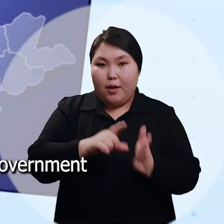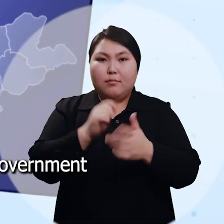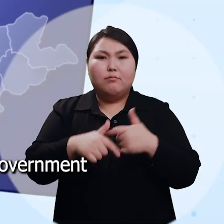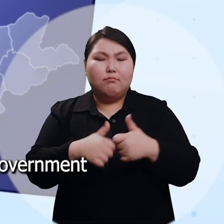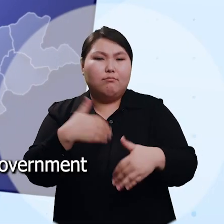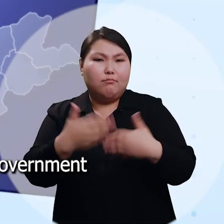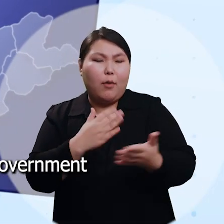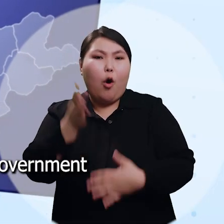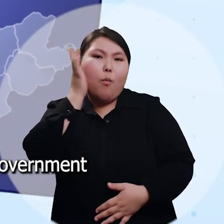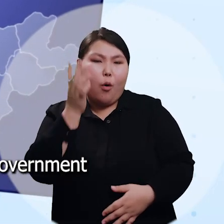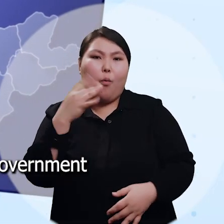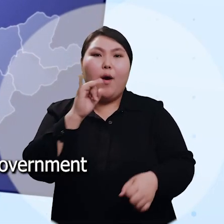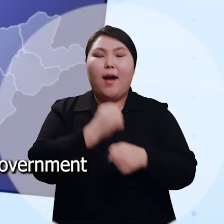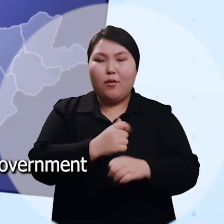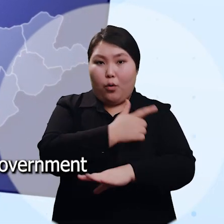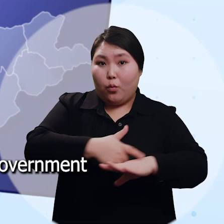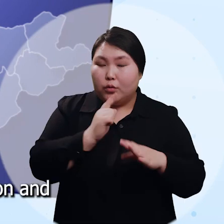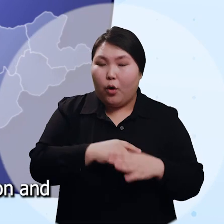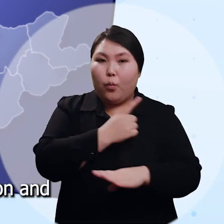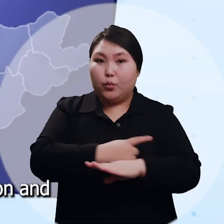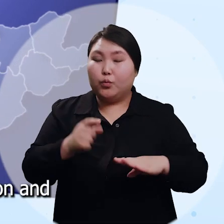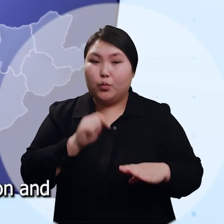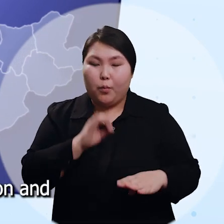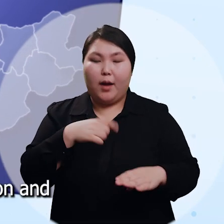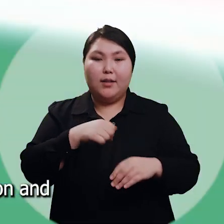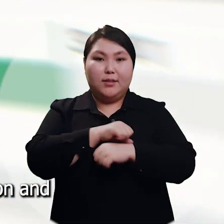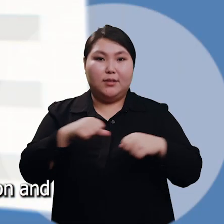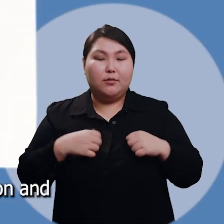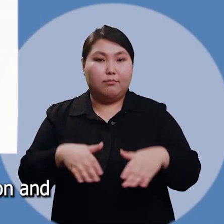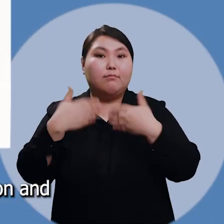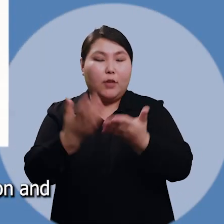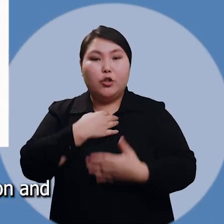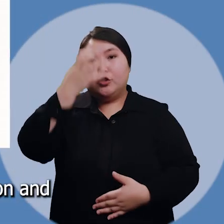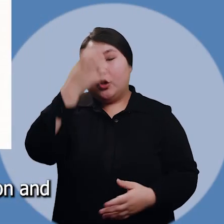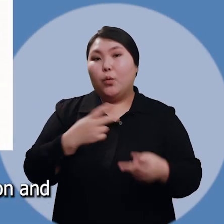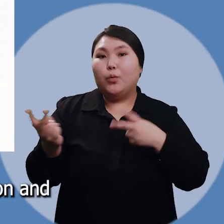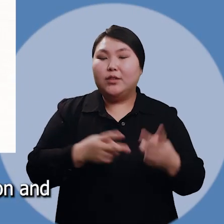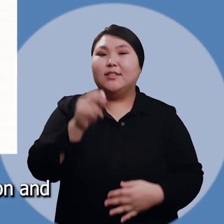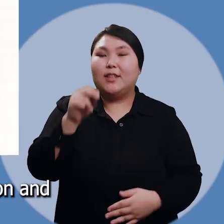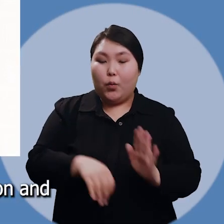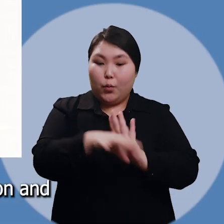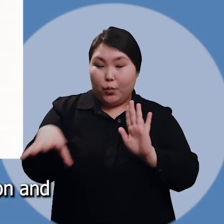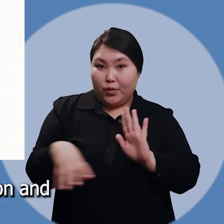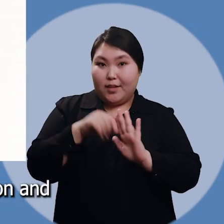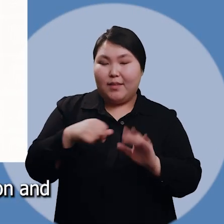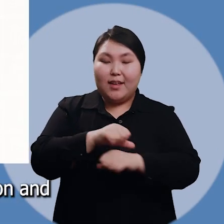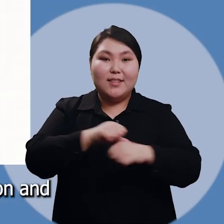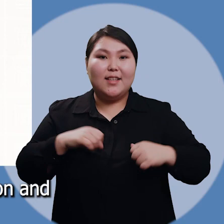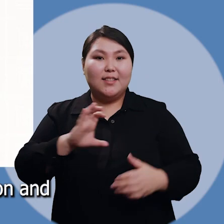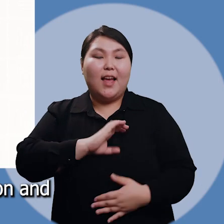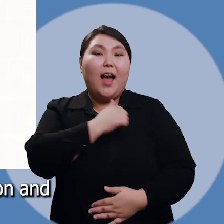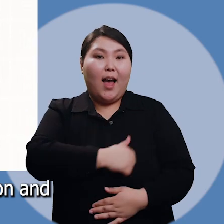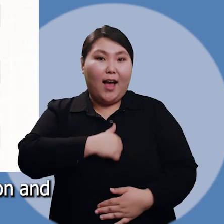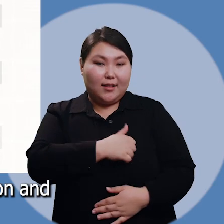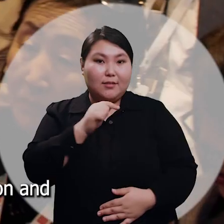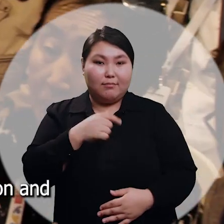Эрүүлэгүлэг сайргжүүлж байгаа боллух үүлэжлғаани гүүцт гэл, өртүүн болон, эрүүдэд хүрүүлэгдэг дүрүйн үүшт гэнэ чанар хүртэймжинд эрүүдийн